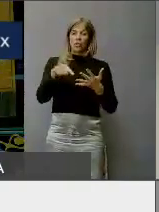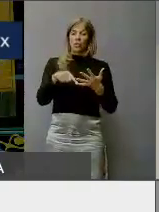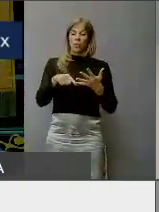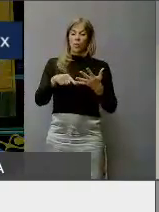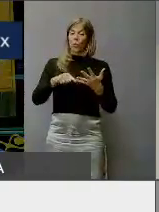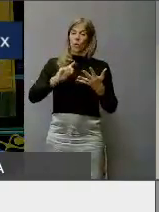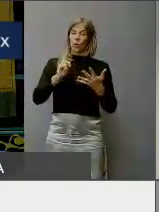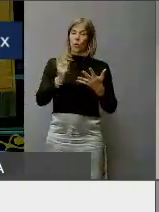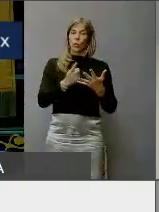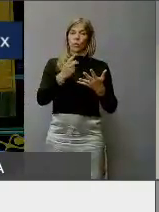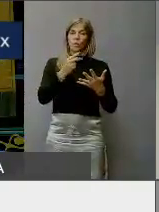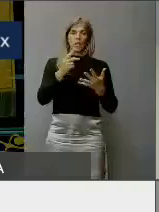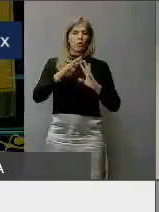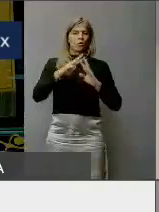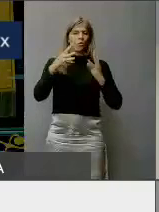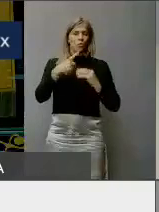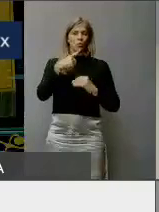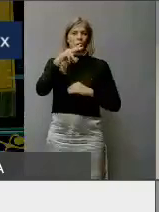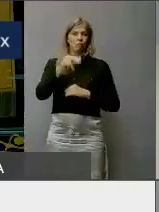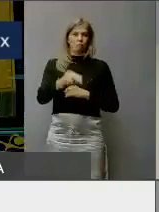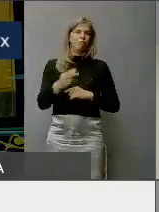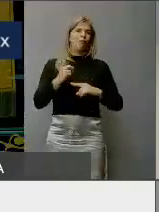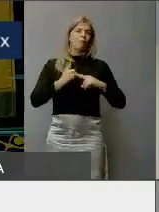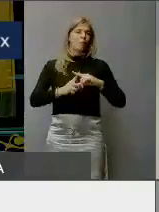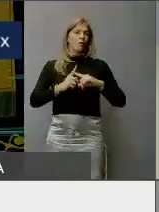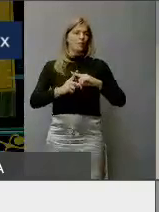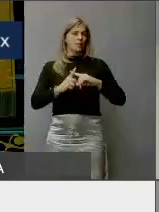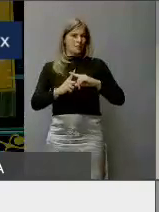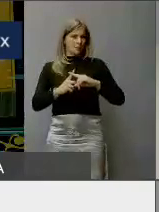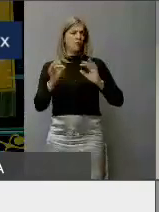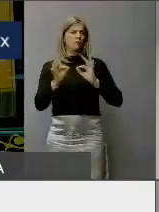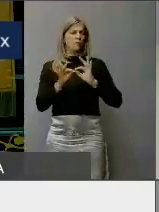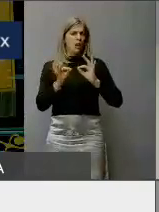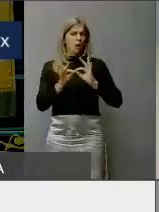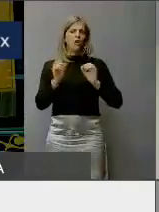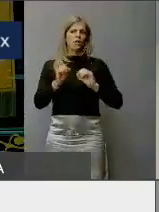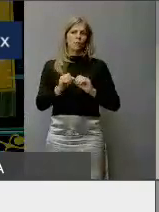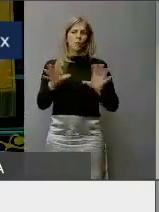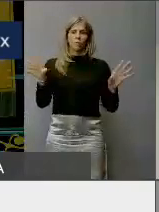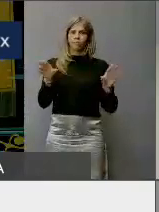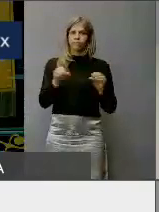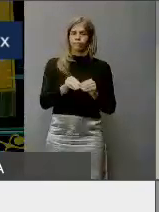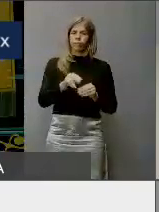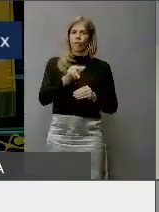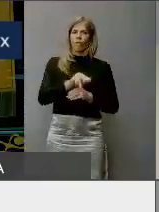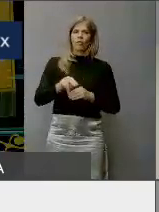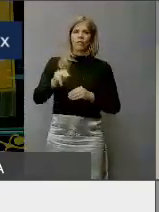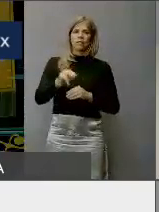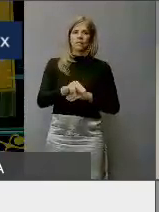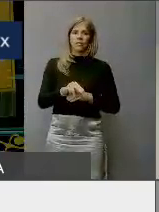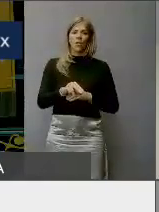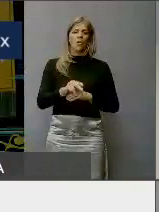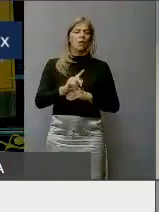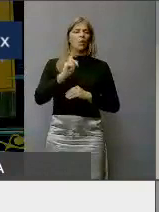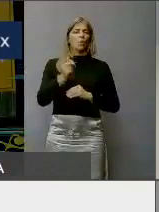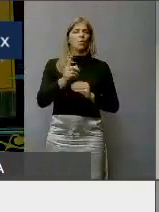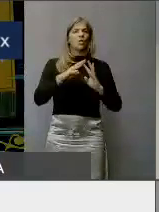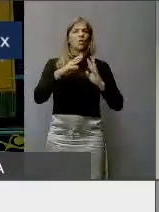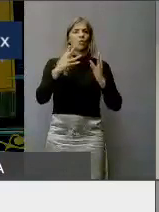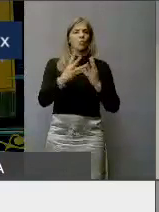a porre in votazione complessivamente con gli emendamenti numeri da 1 a 5 tutti con parere